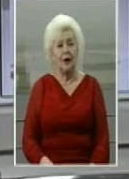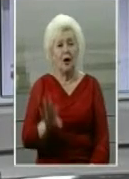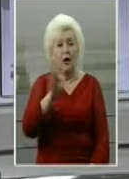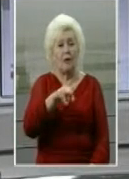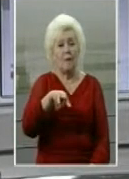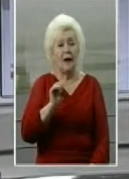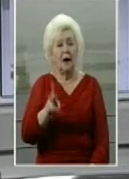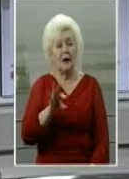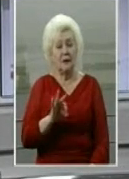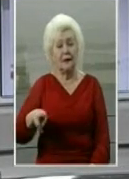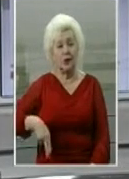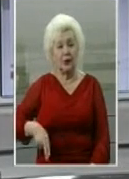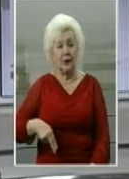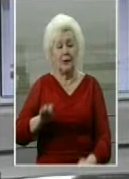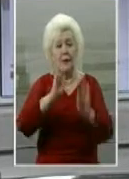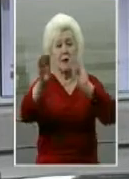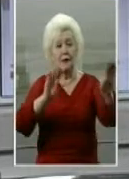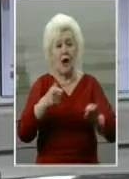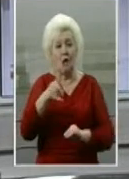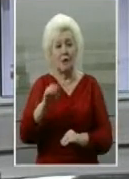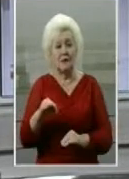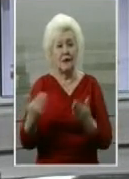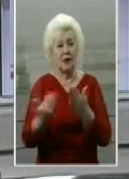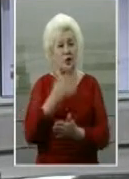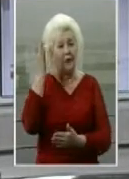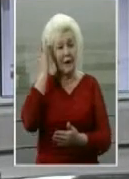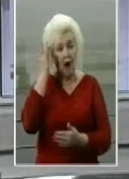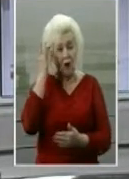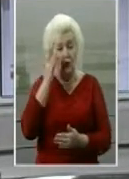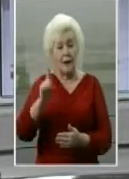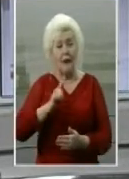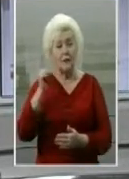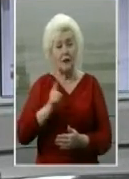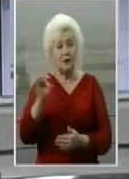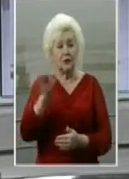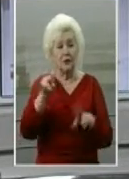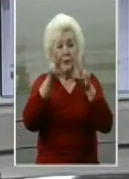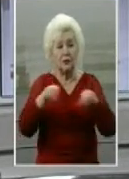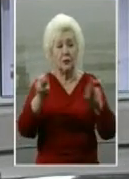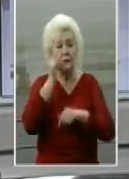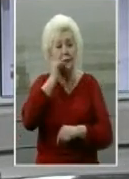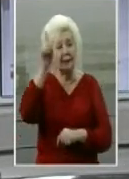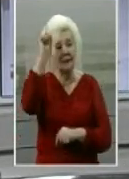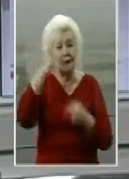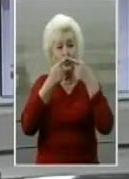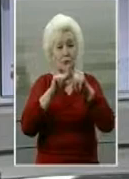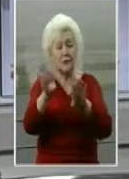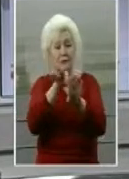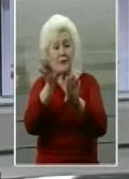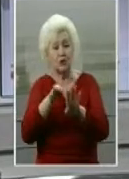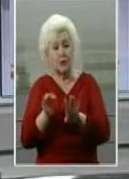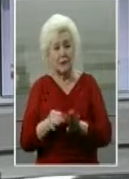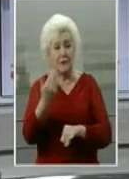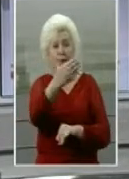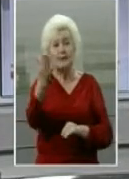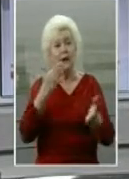Олена Михайленко, директорка галереї Гавдзинського у Новій Каховці, майстриня та дослідниця старовинних технік вишивання. З